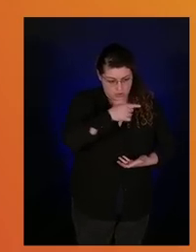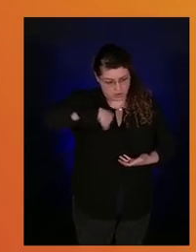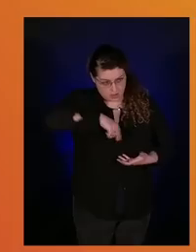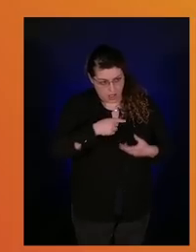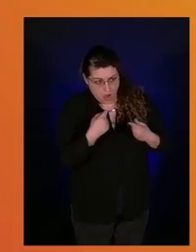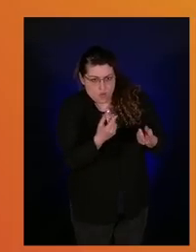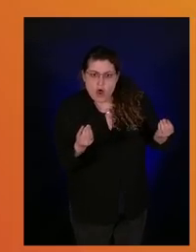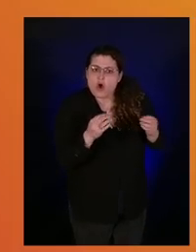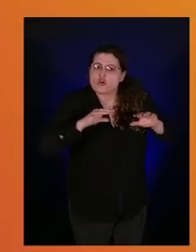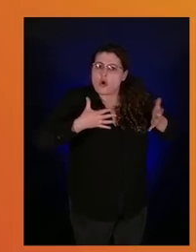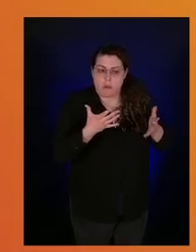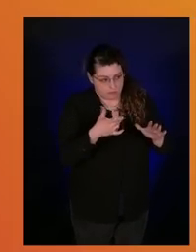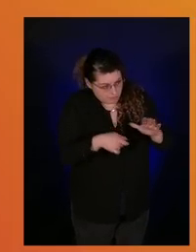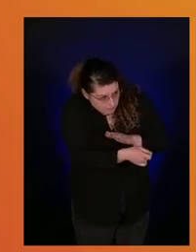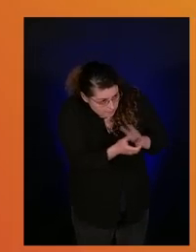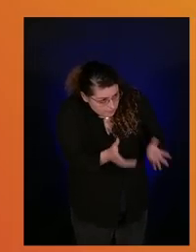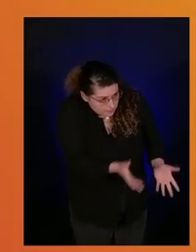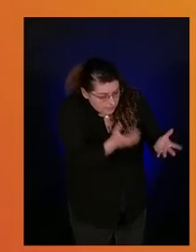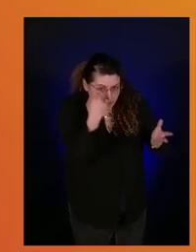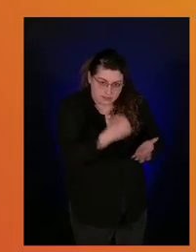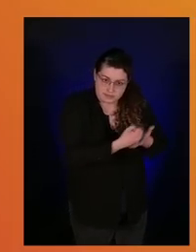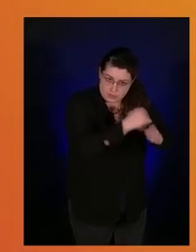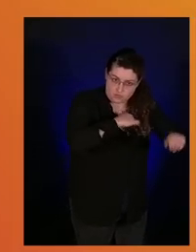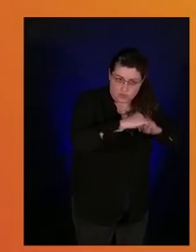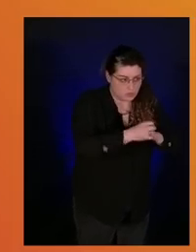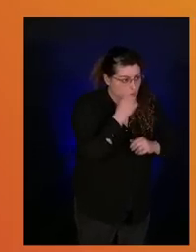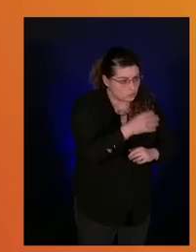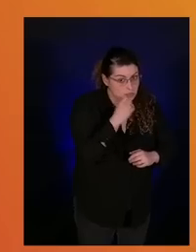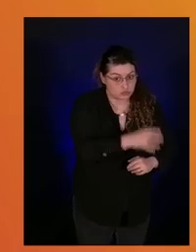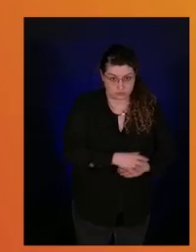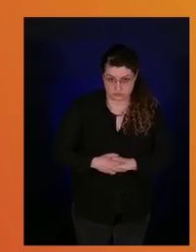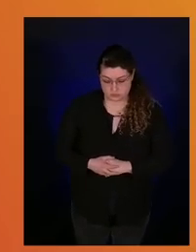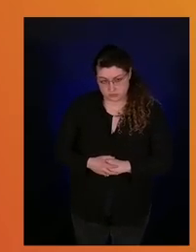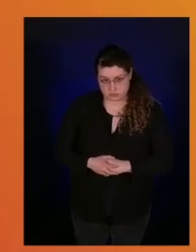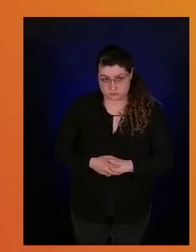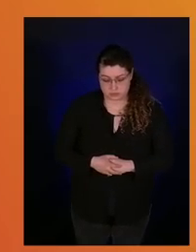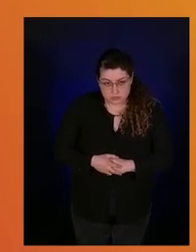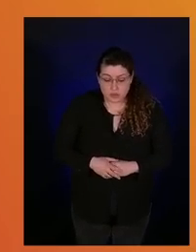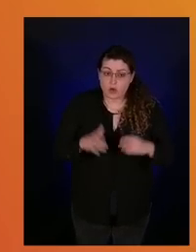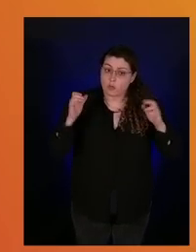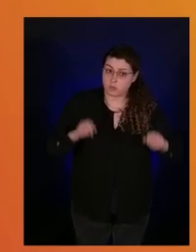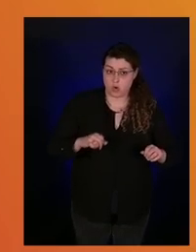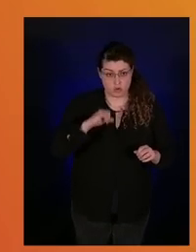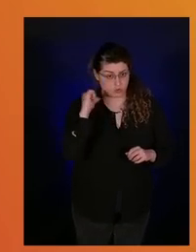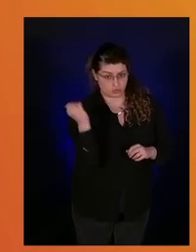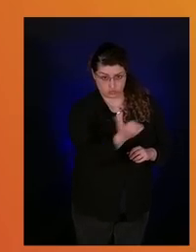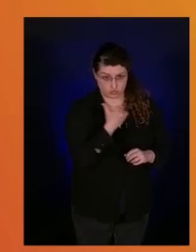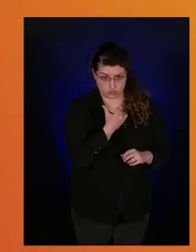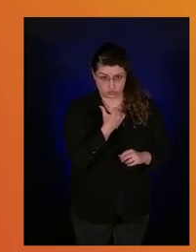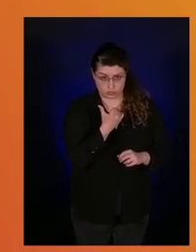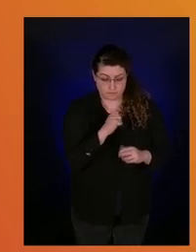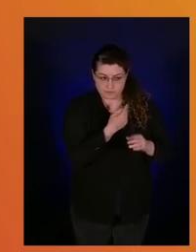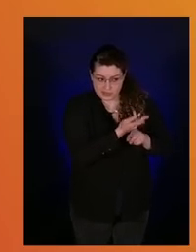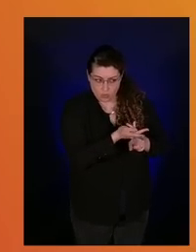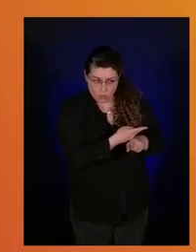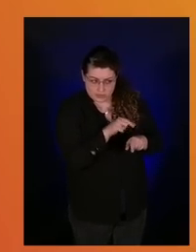ces moyens vont participer à faire vivre et déployer nos orientations au quotidien. Nous pouvons donc toutes et tous admettre que cet outil